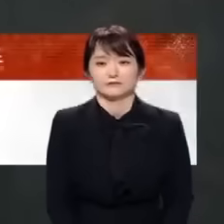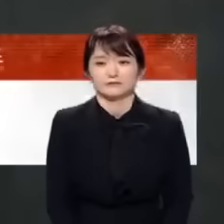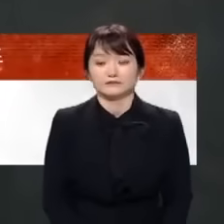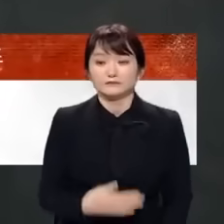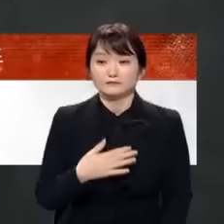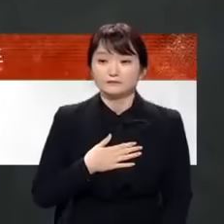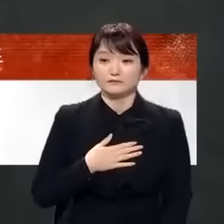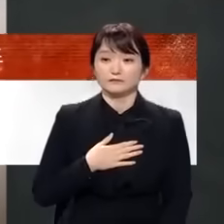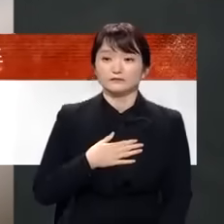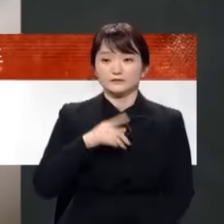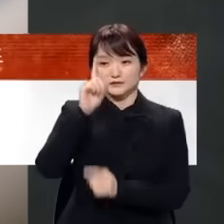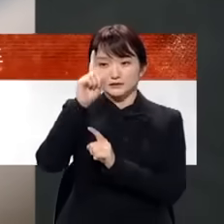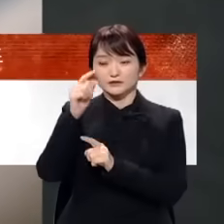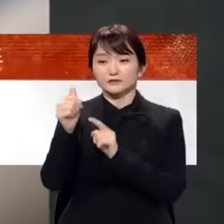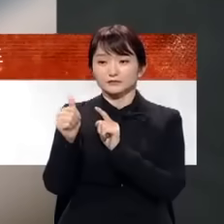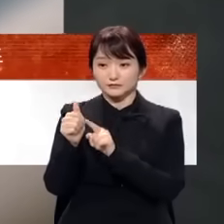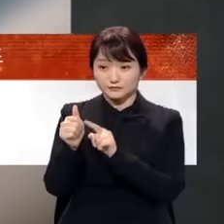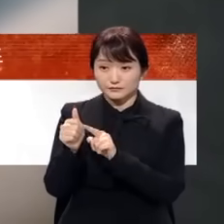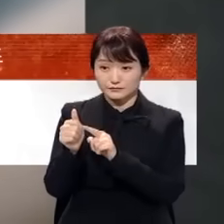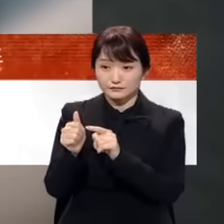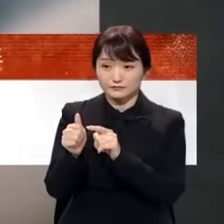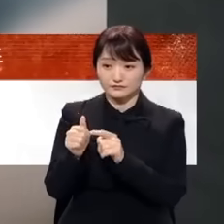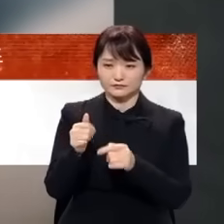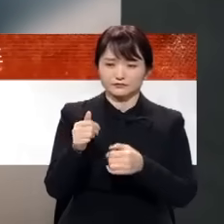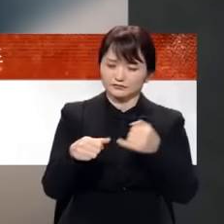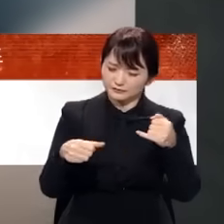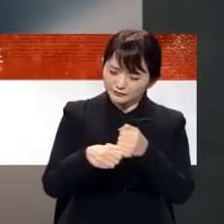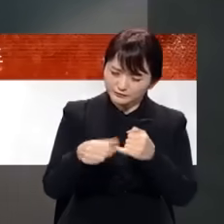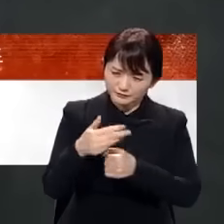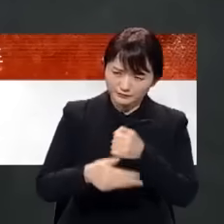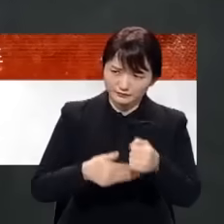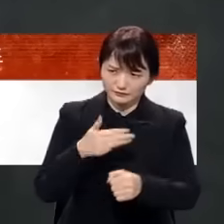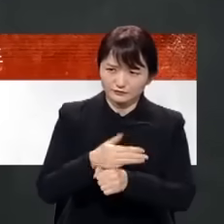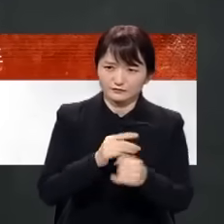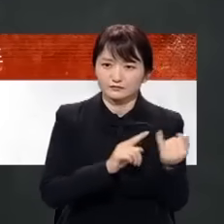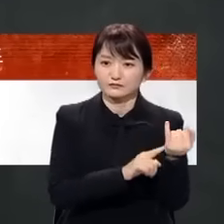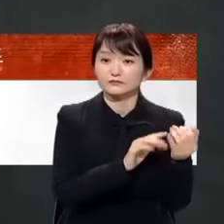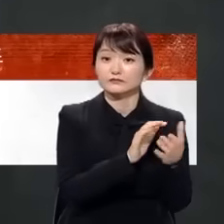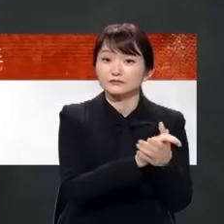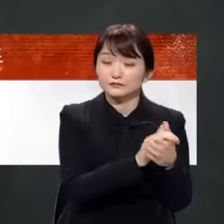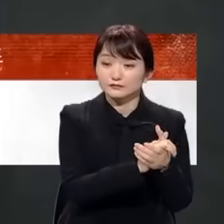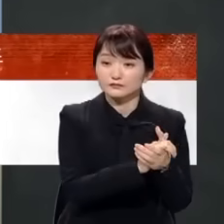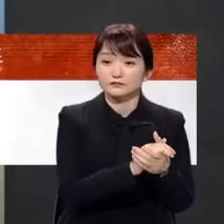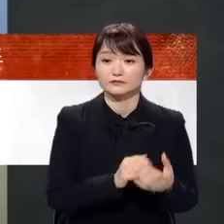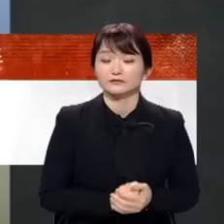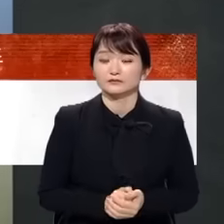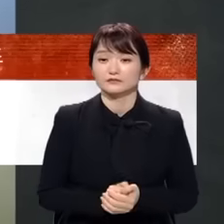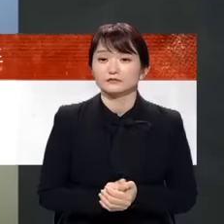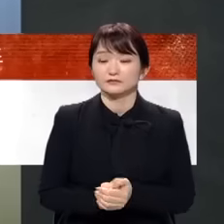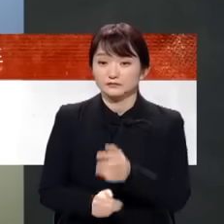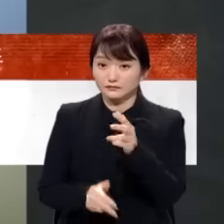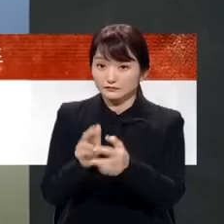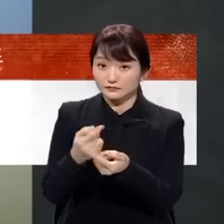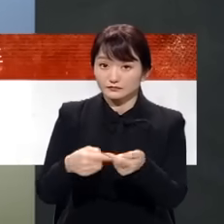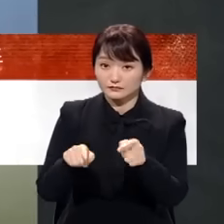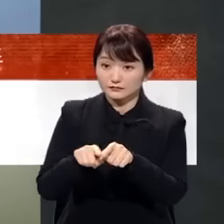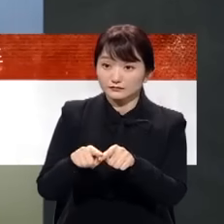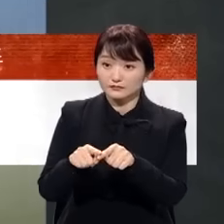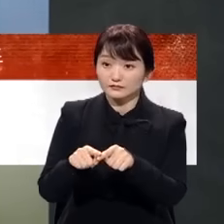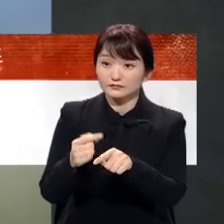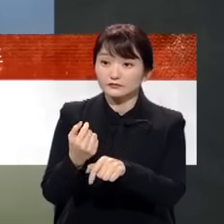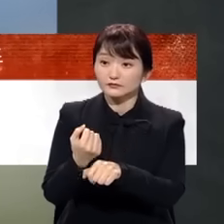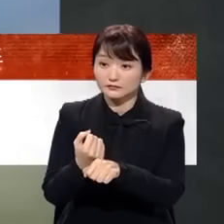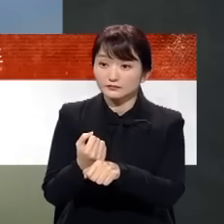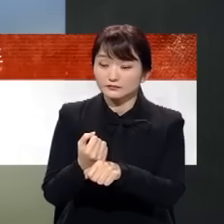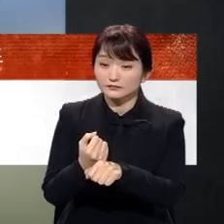내가 그 이라는 사람이랑 한 8년 동안 사귄 여자친구인데요. 사업을